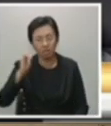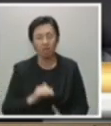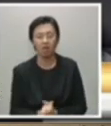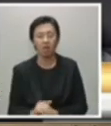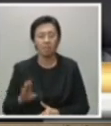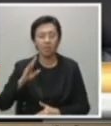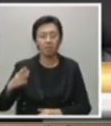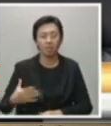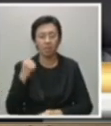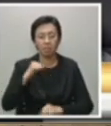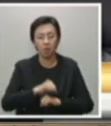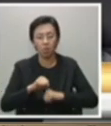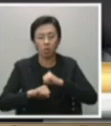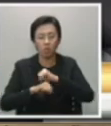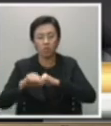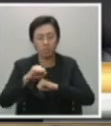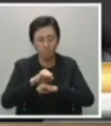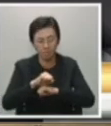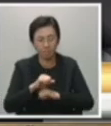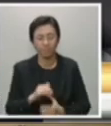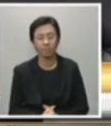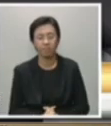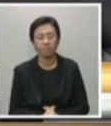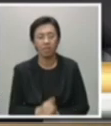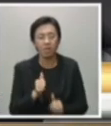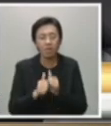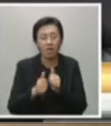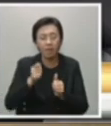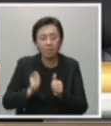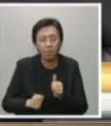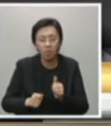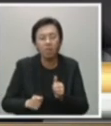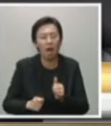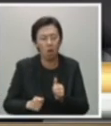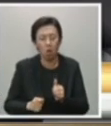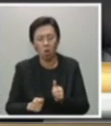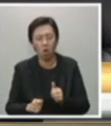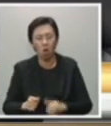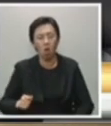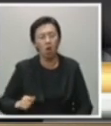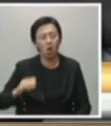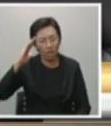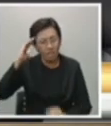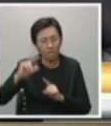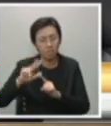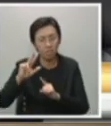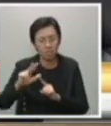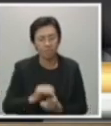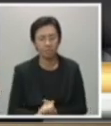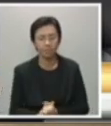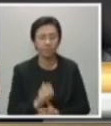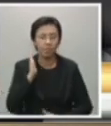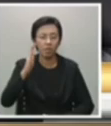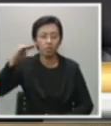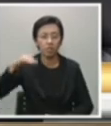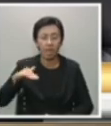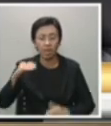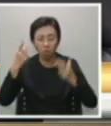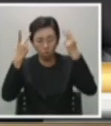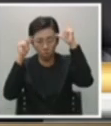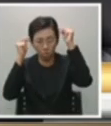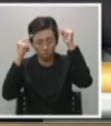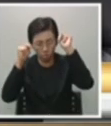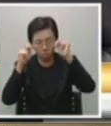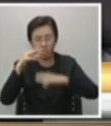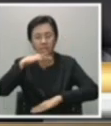ทรับเหมาก่อสร้างแล้วก็ประมูลงานในกองทัพภาคที่3ในขณะที่น้องชายของท่านนายกเนี่ยด